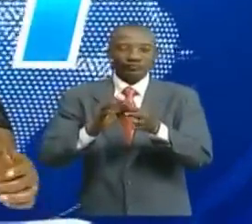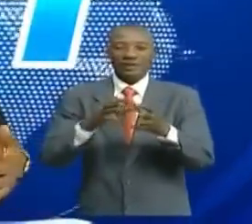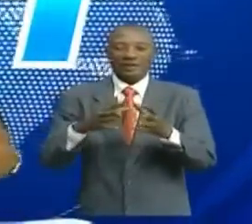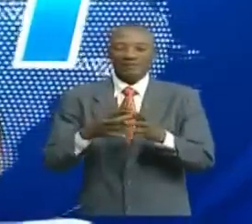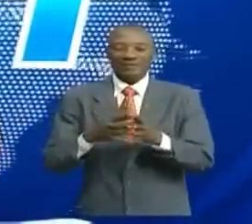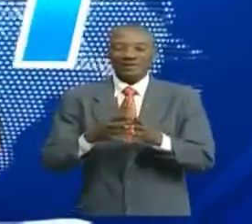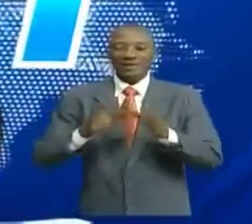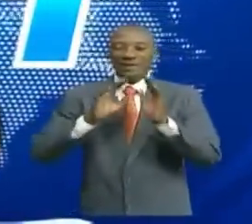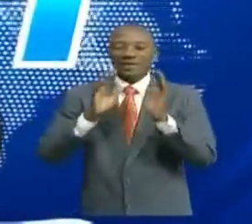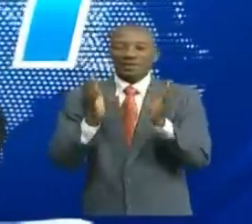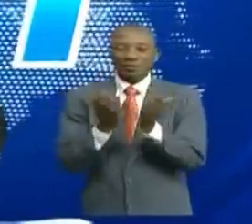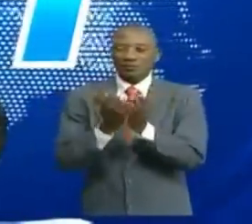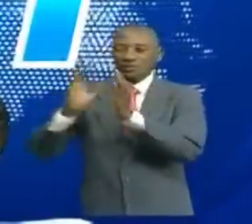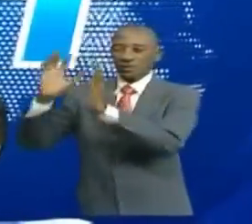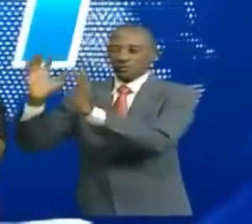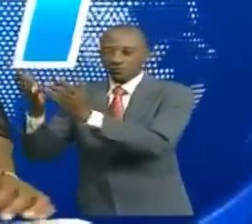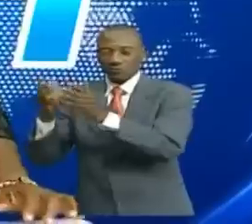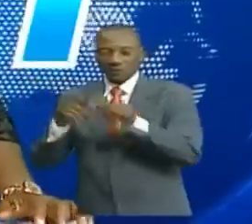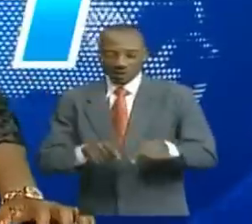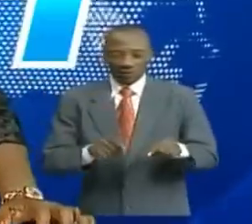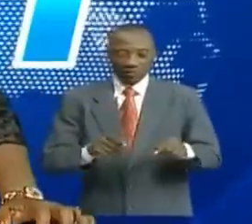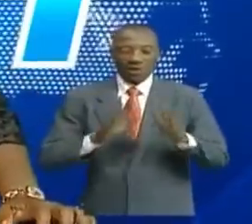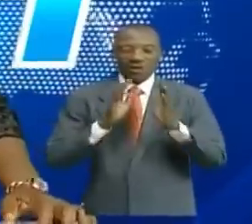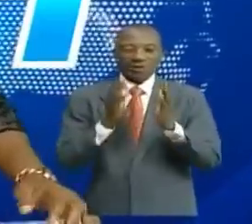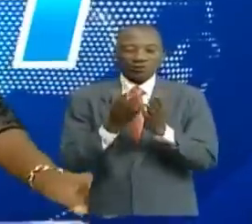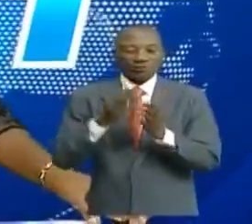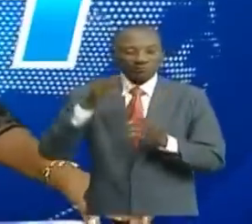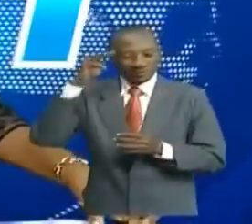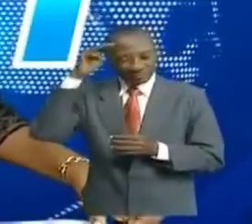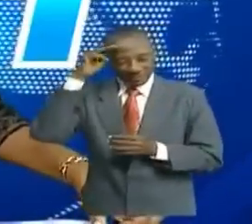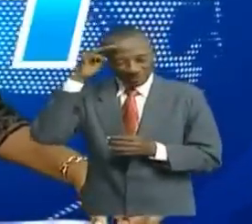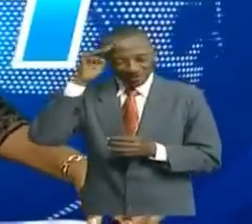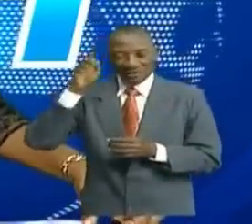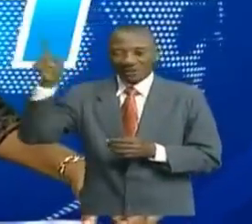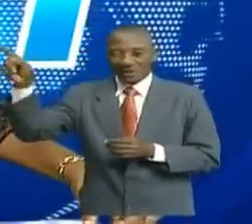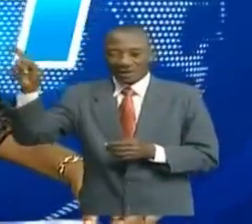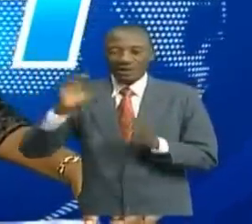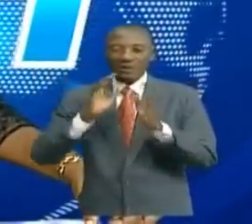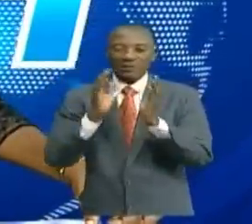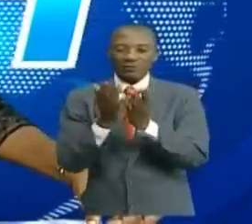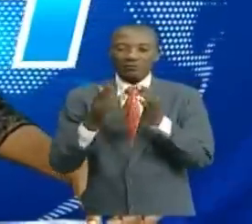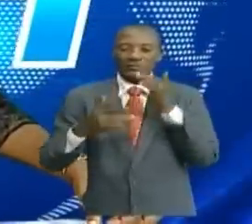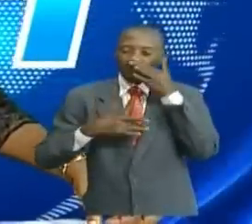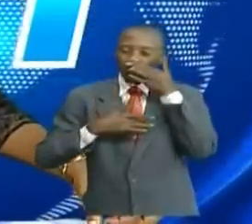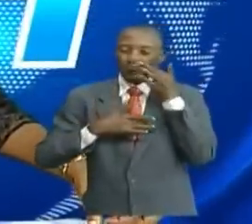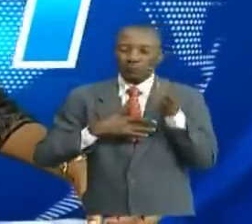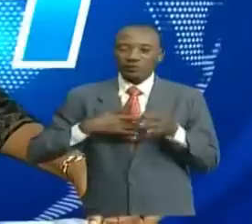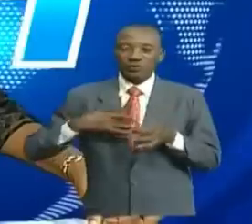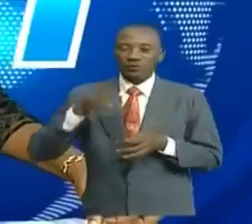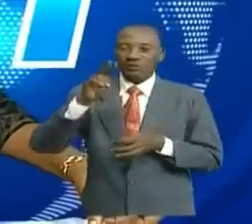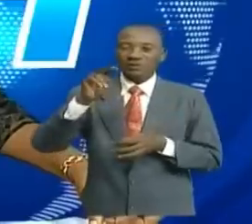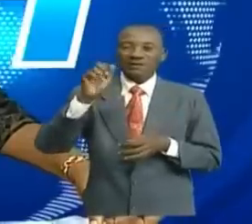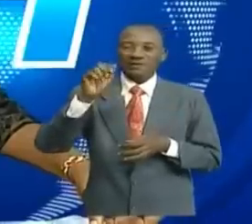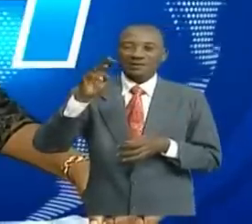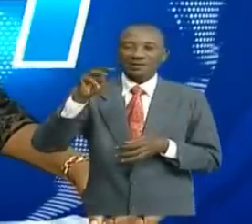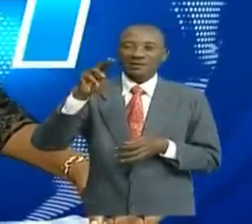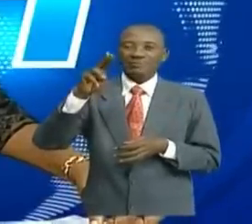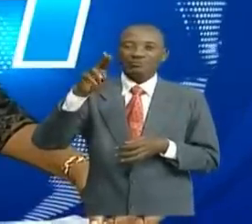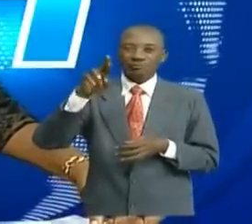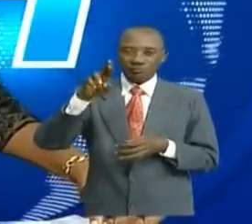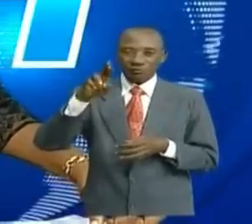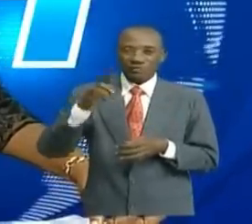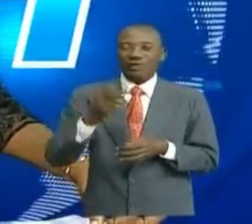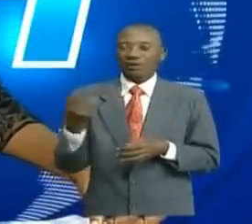son volet modernisation et autres stratégies de développement. Il a été reçu par le gouverneur de la ville-province